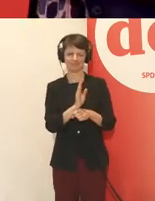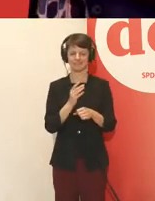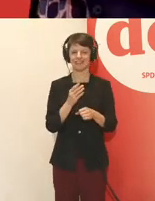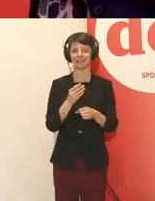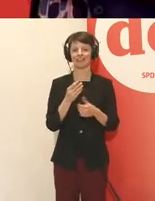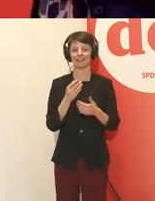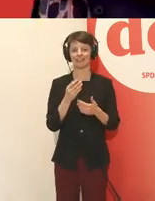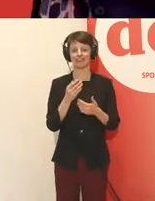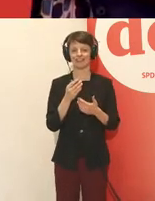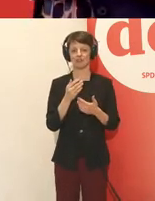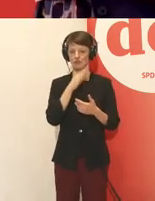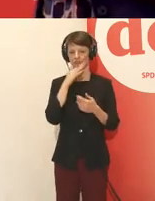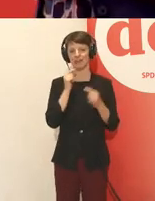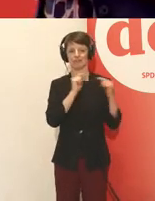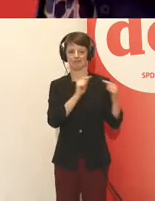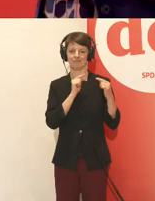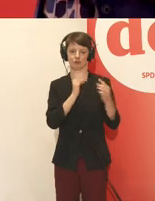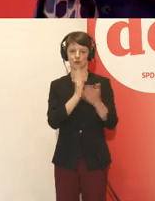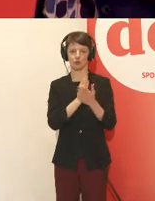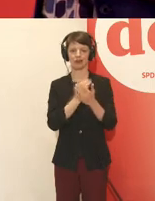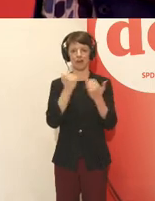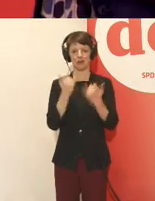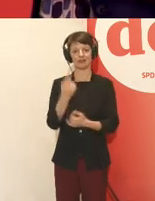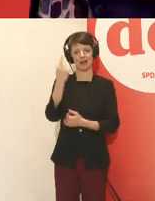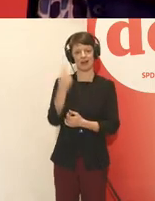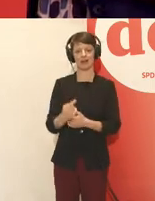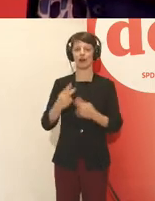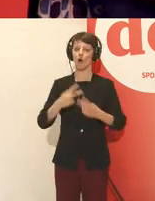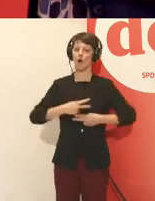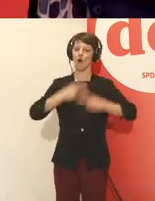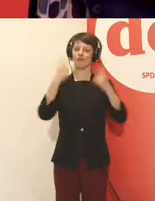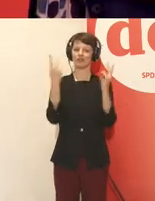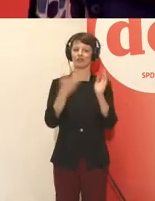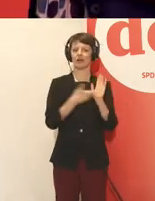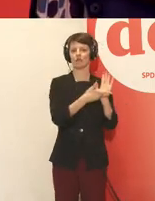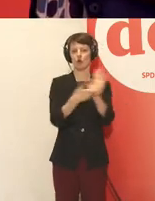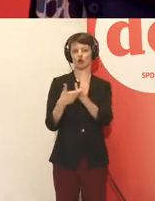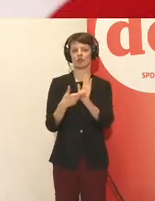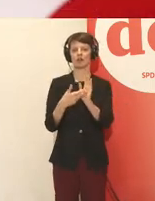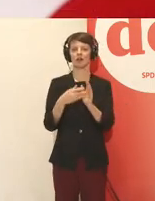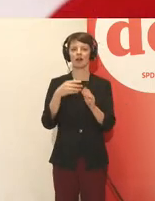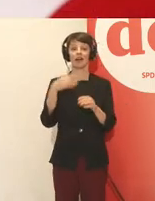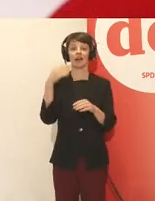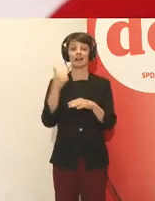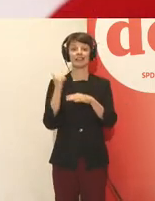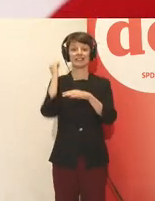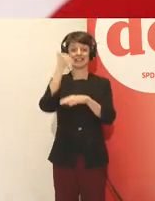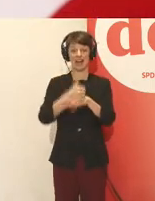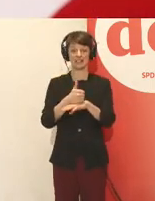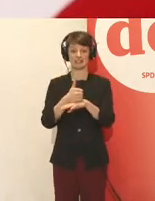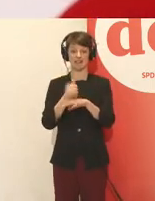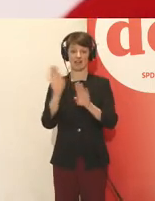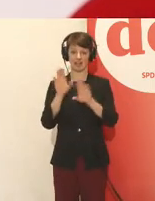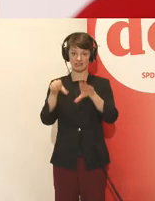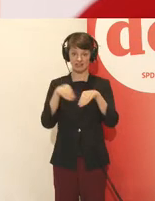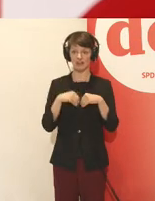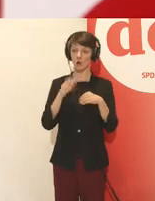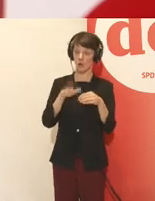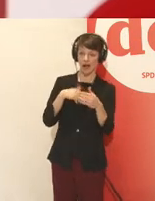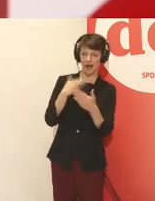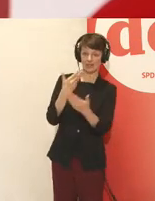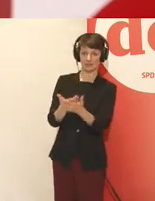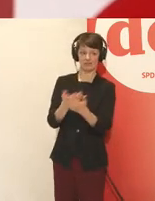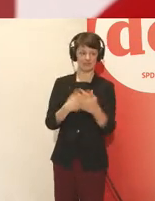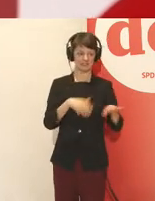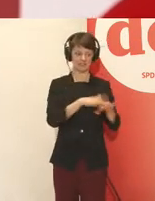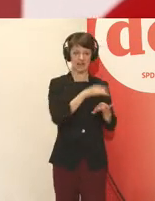jetzt einmal wirklich den kanzlerkandidaten der öffentlichkeit vorzustellen vor allen dingen auch ihn zu bitten anzunehmen was denn aus dem